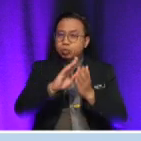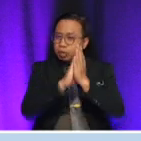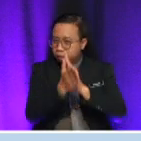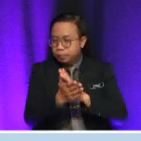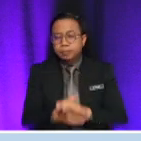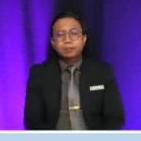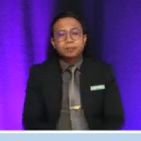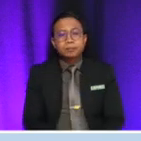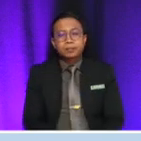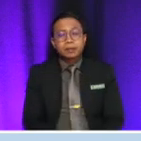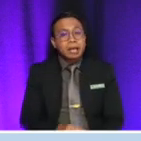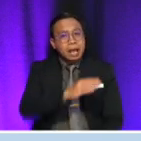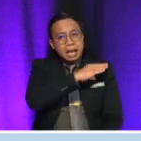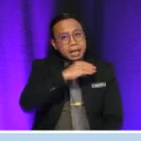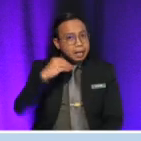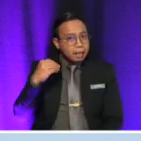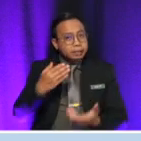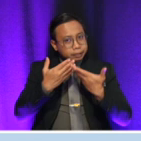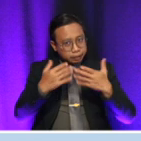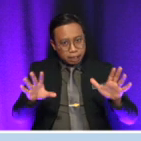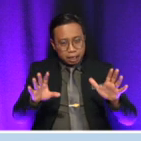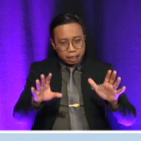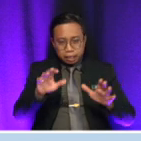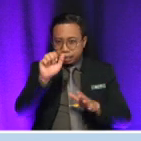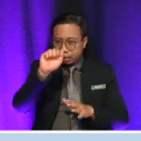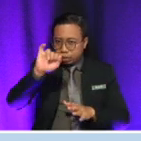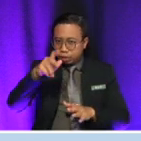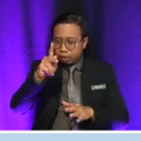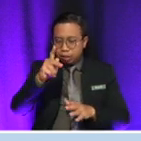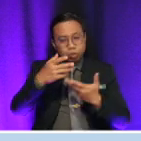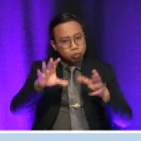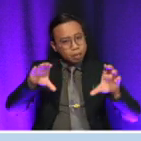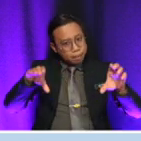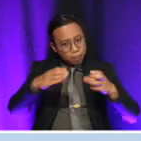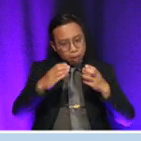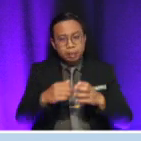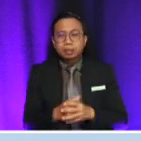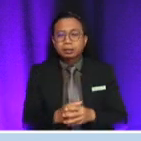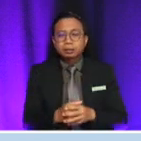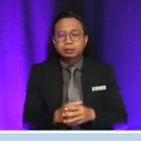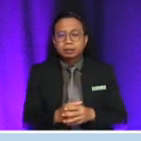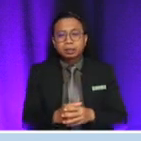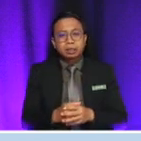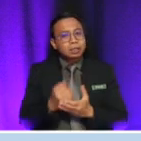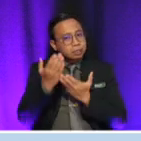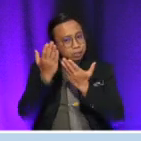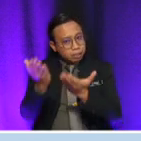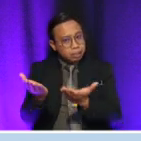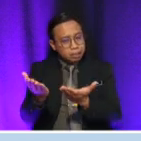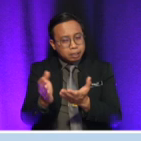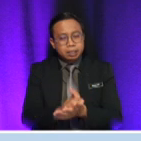Oke dan setelah jawatan kuasa itu di tubuhkan jawatan kuasa ini telah mencadangkan